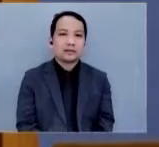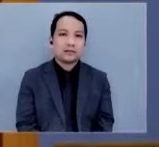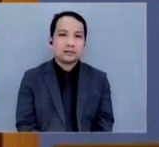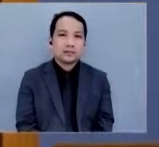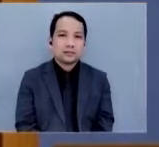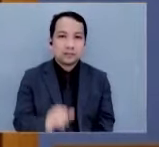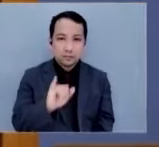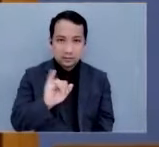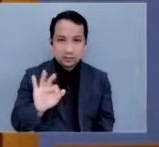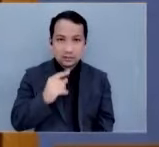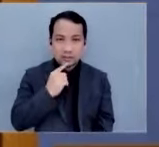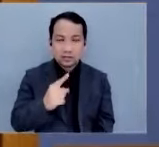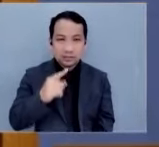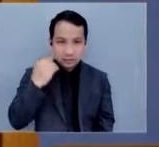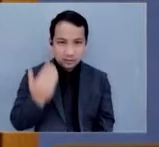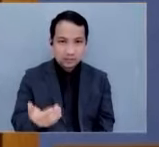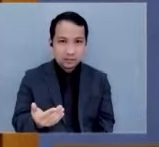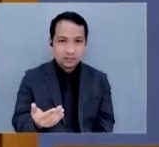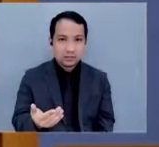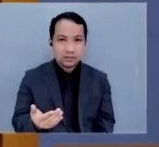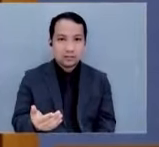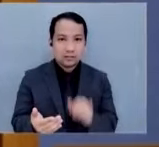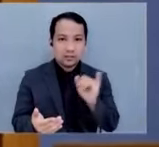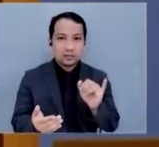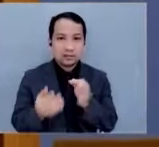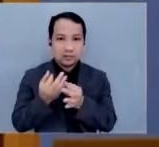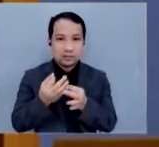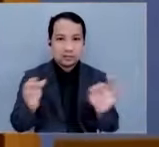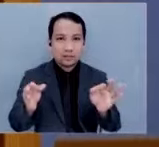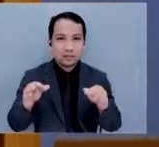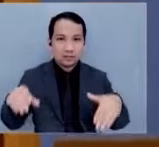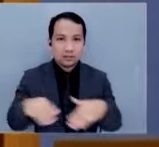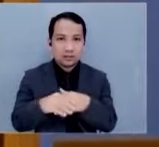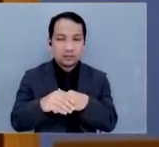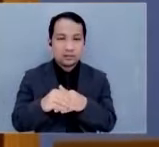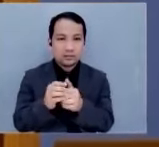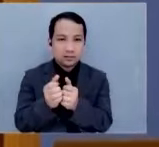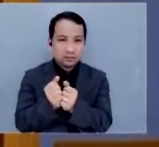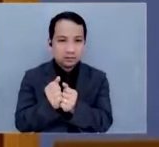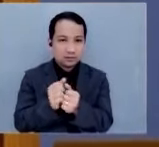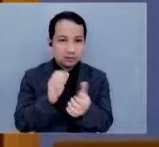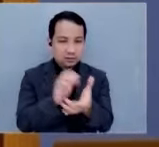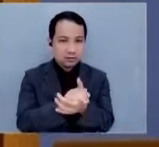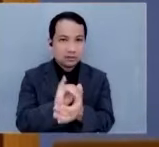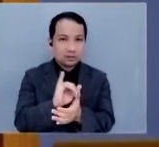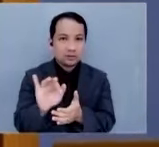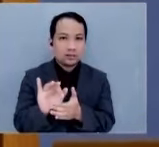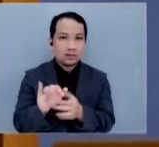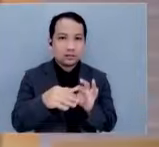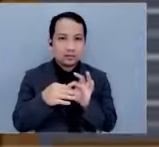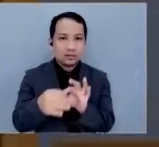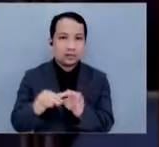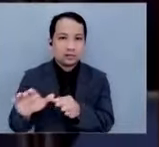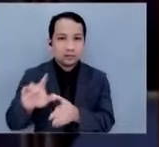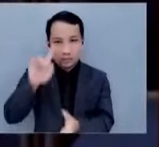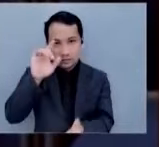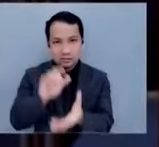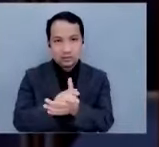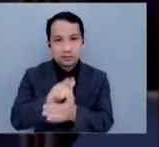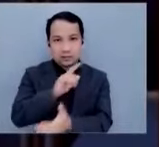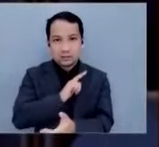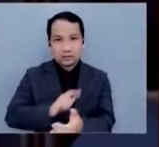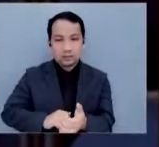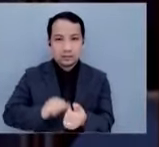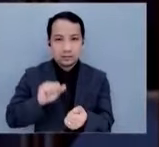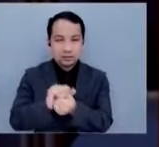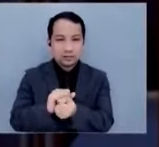husband dies, she is free to marry whomever she wants. Only it should be believer in the Lord."